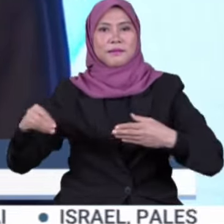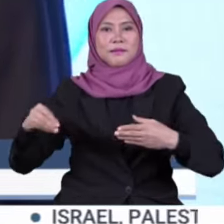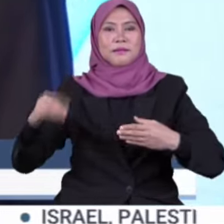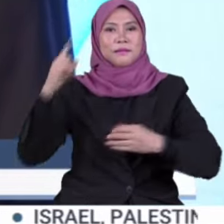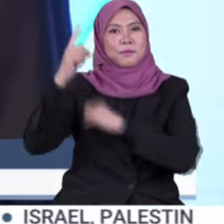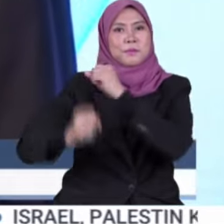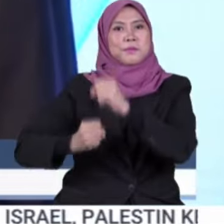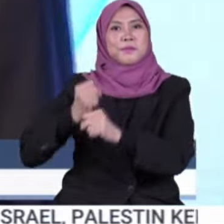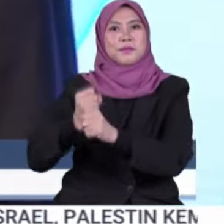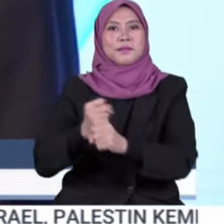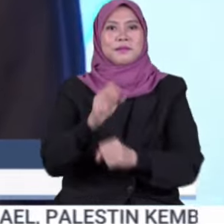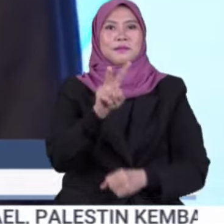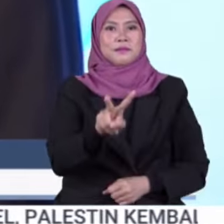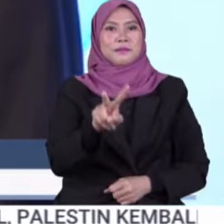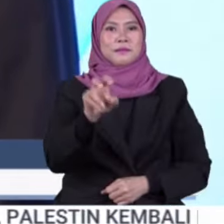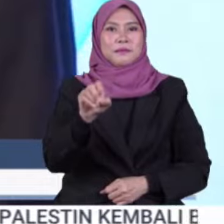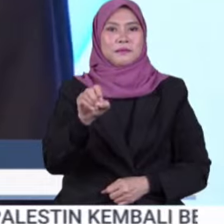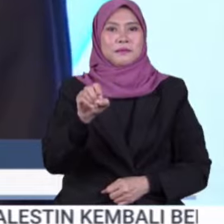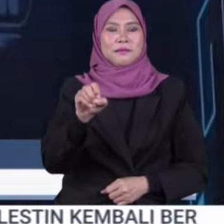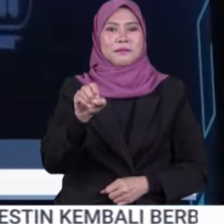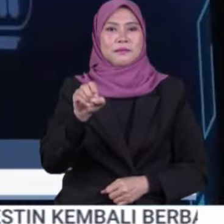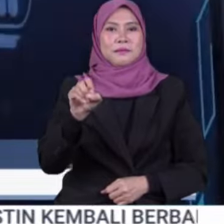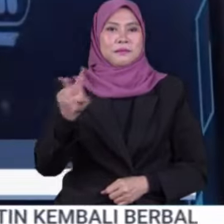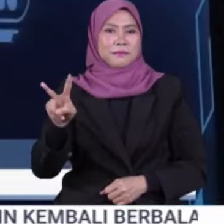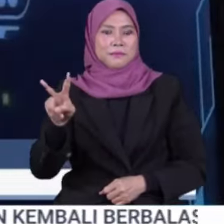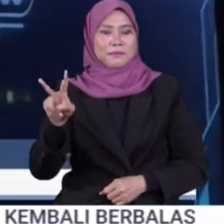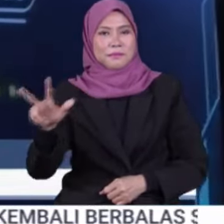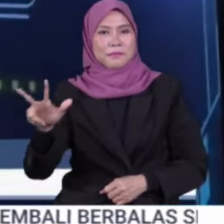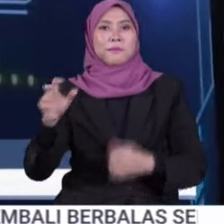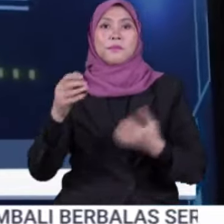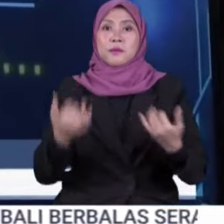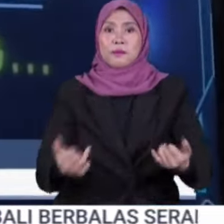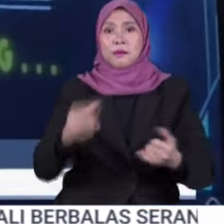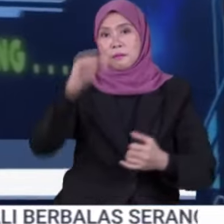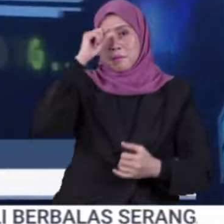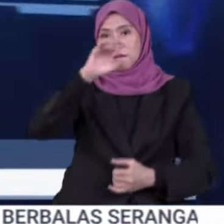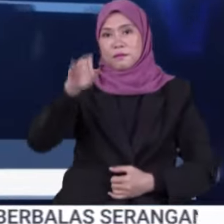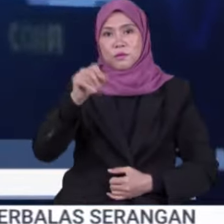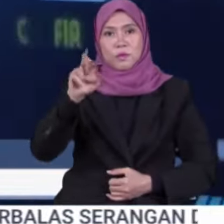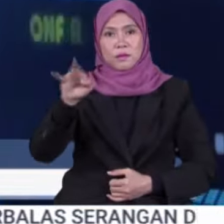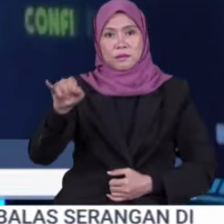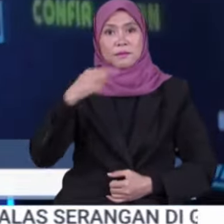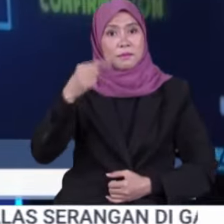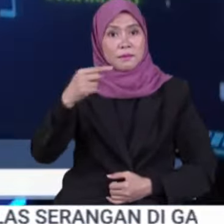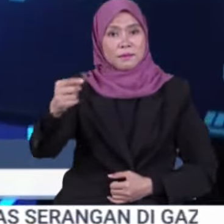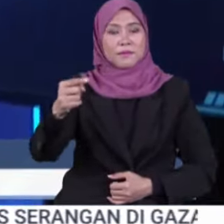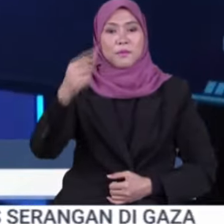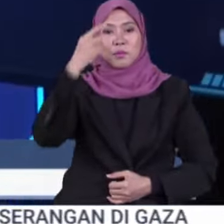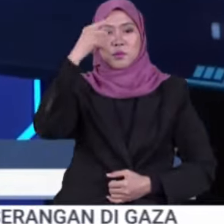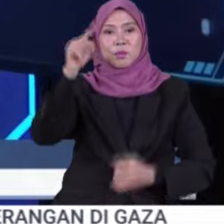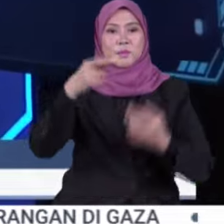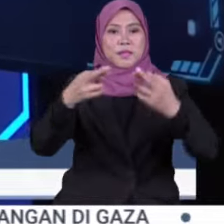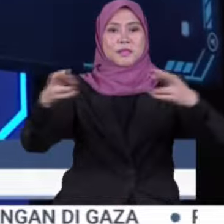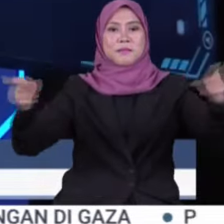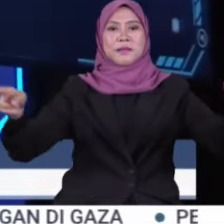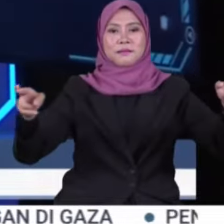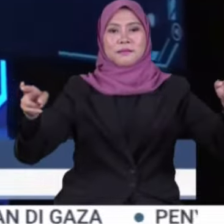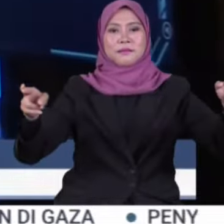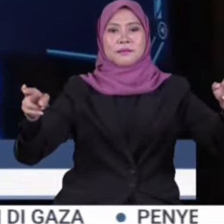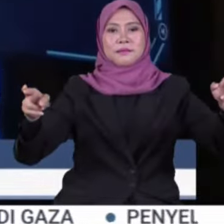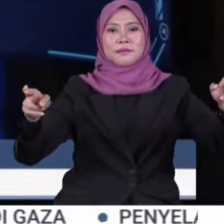year 2030. Datuk Patinggi Tan Sri Abang Johari berkata demikian pada Majlis Perasmian